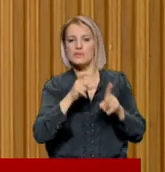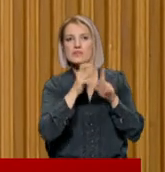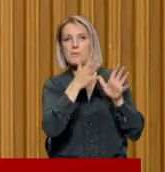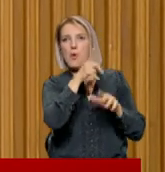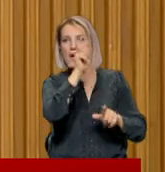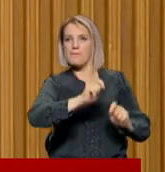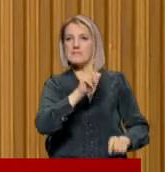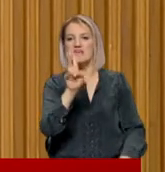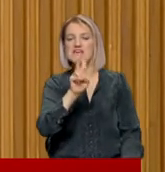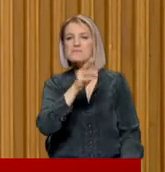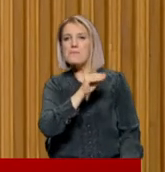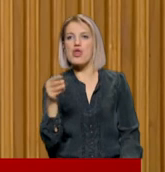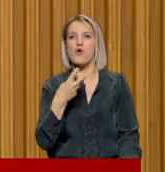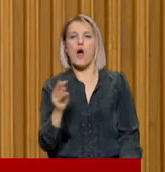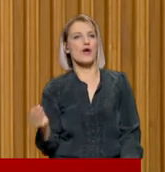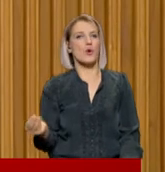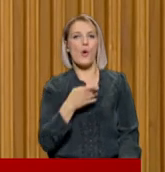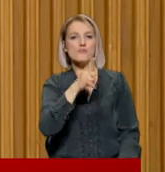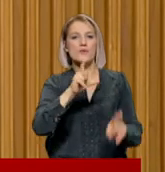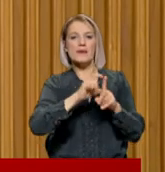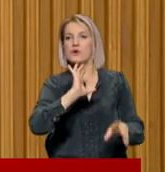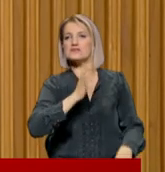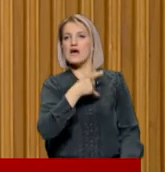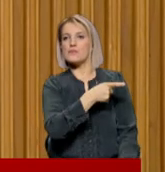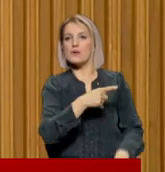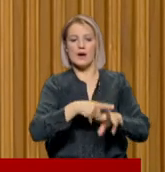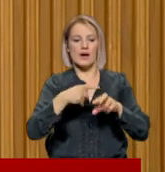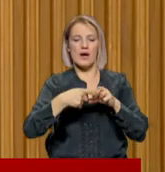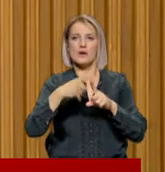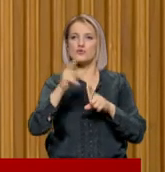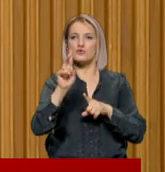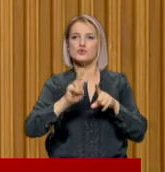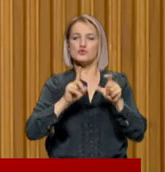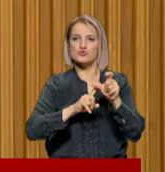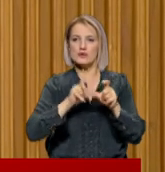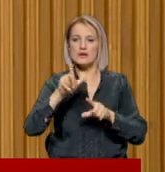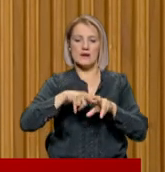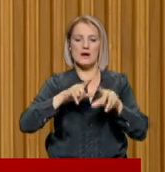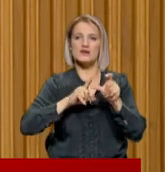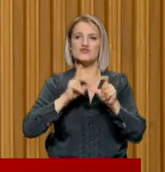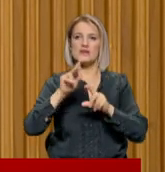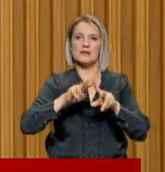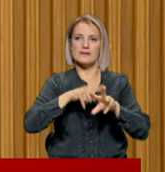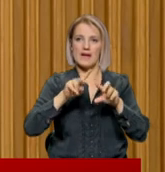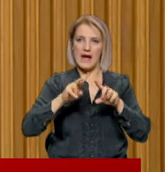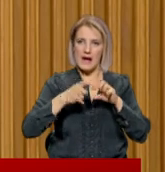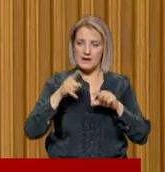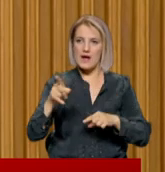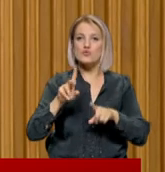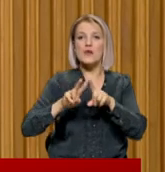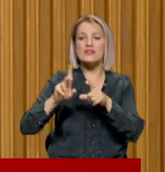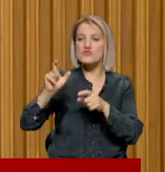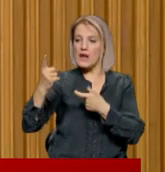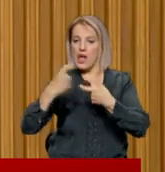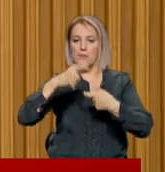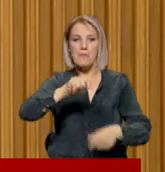20 milyon avro gönderiyorlar bu Deponun sahibi Ertunç Laçiner aynı zamanda kayıyor Nurettin canikli'nin atadı